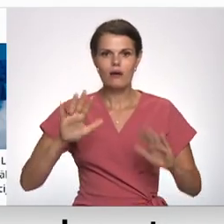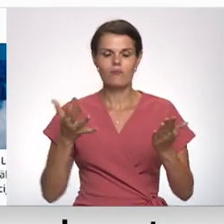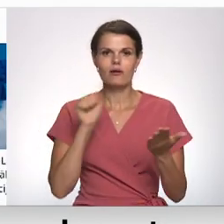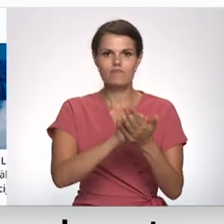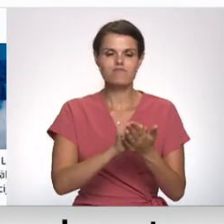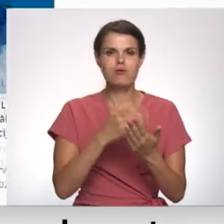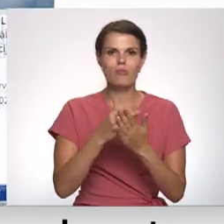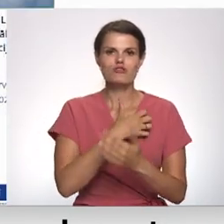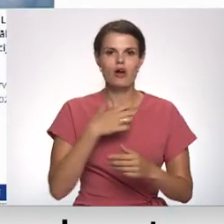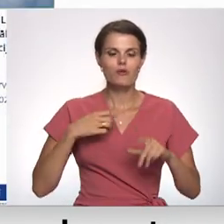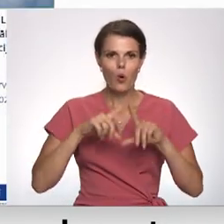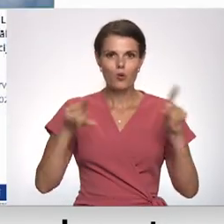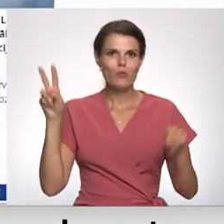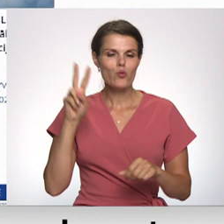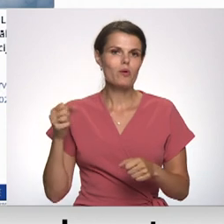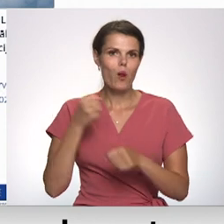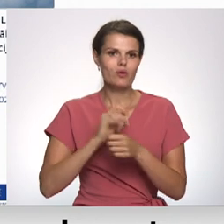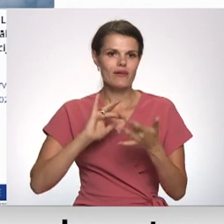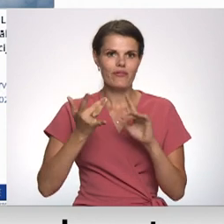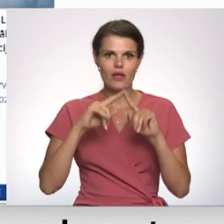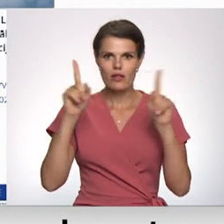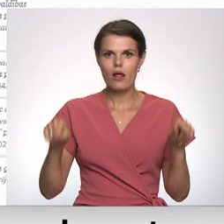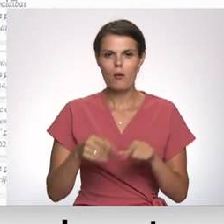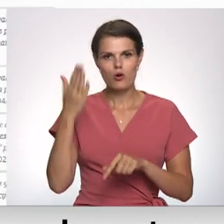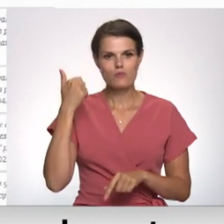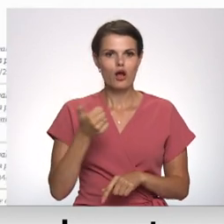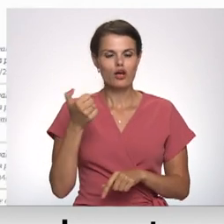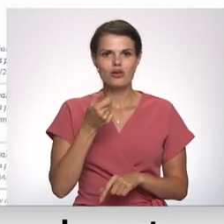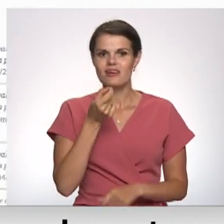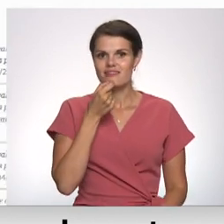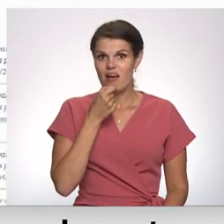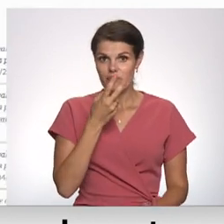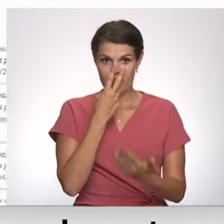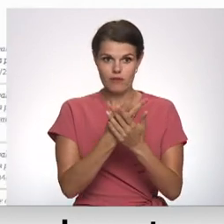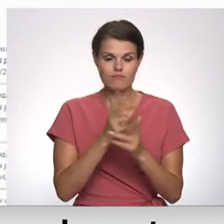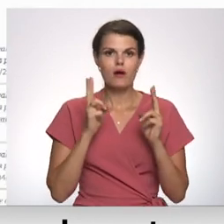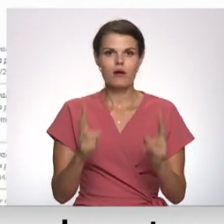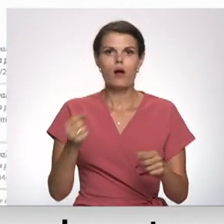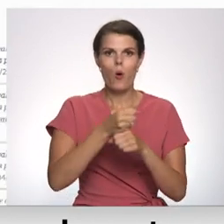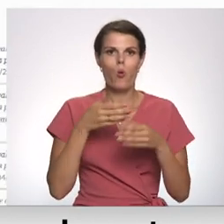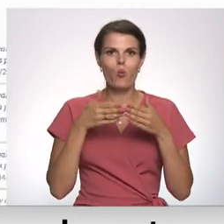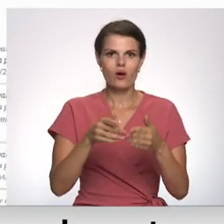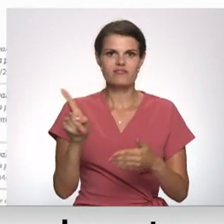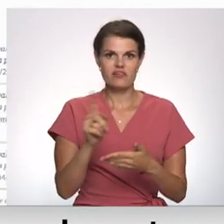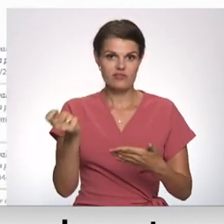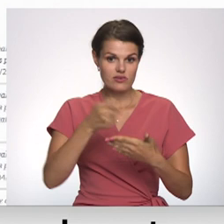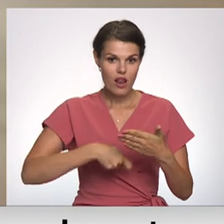pašvaldības uzņēmuma Jūrmalas osta interneta vietnē kopš pagājušā gada septembra vēsta, ka osta esot